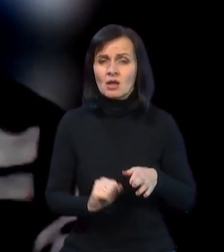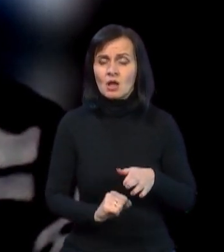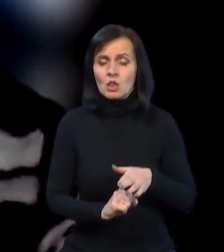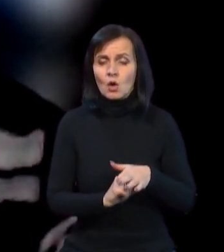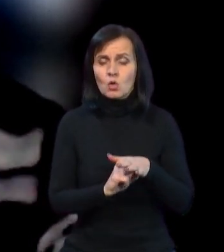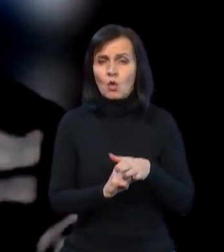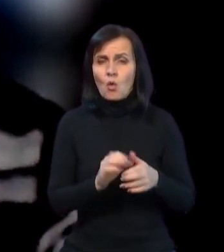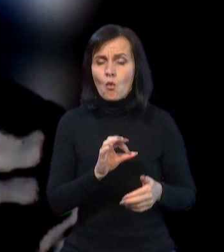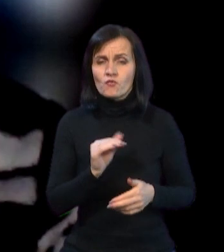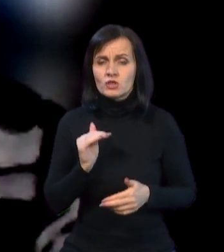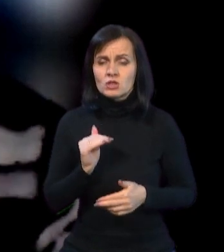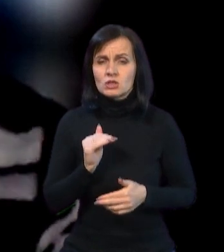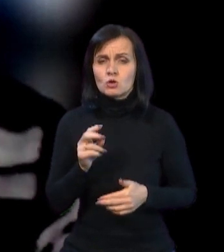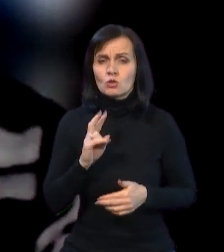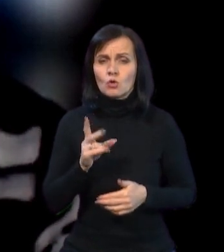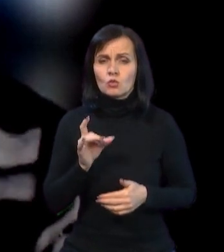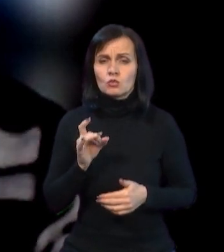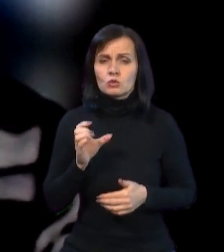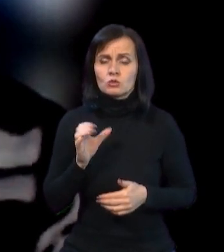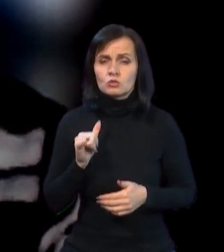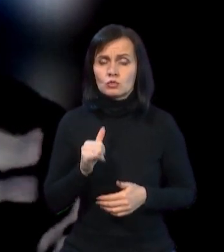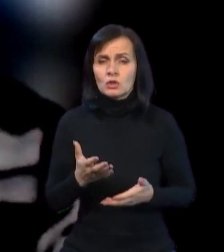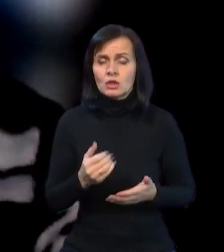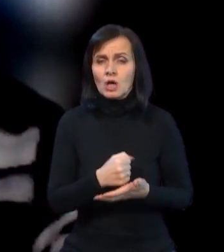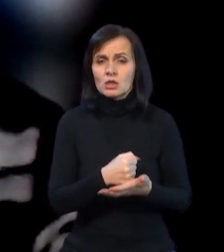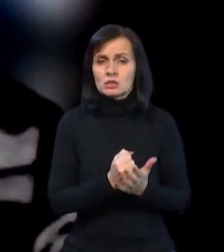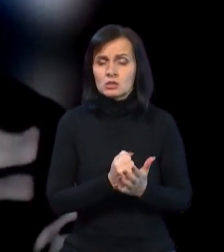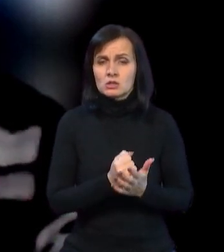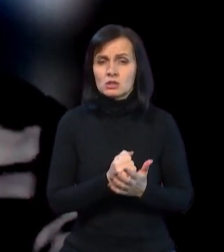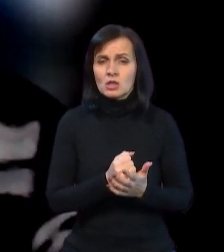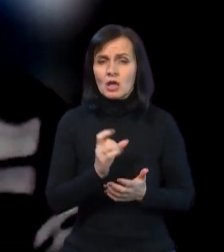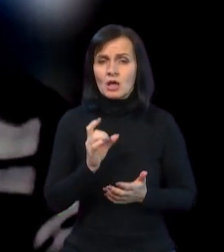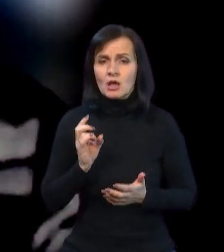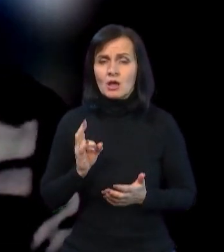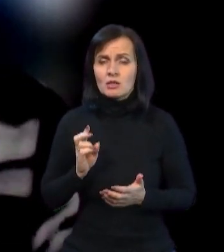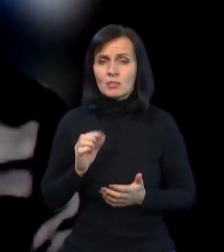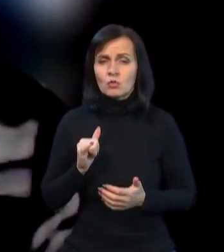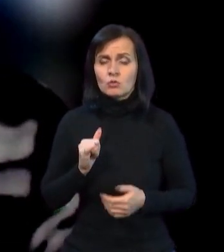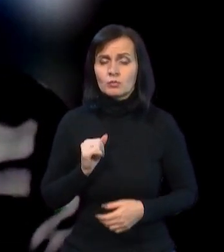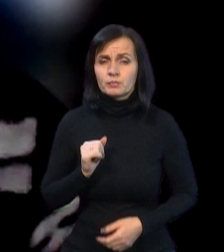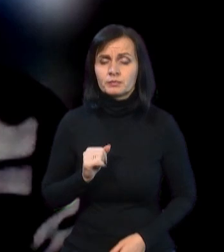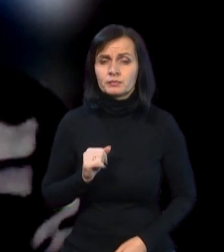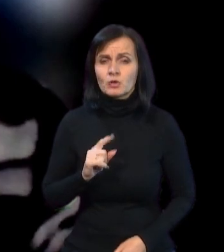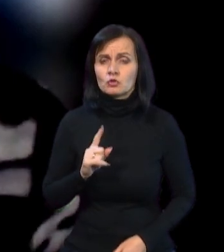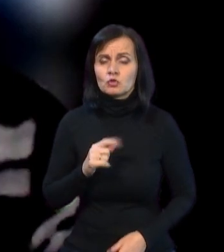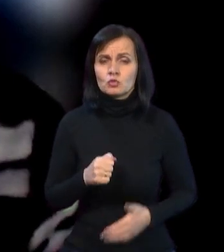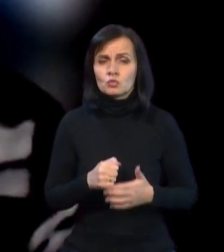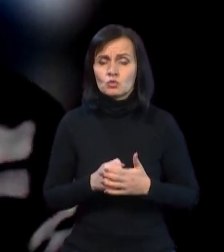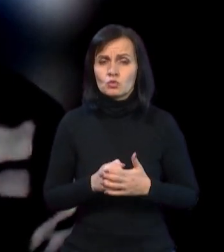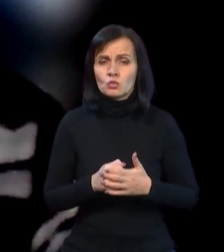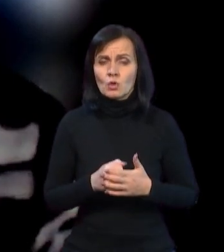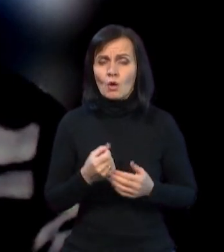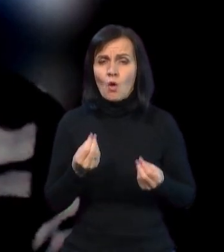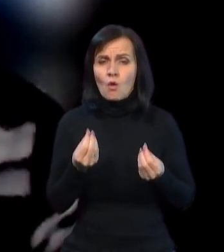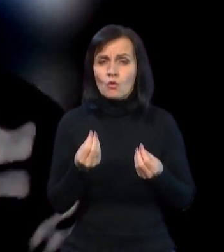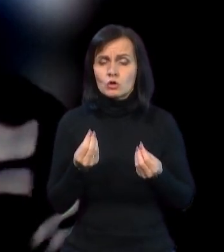саме офіційного курсу, який затверджується НБУ. Що стосується готівкового курсу,